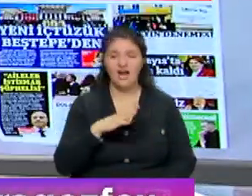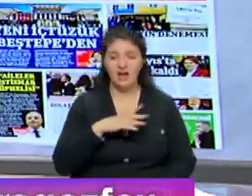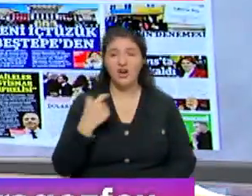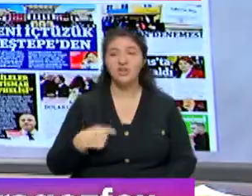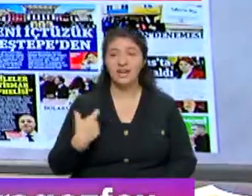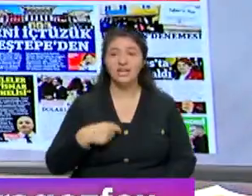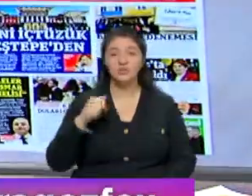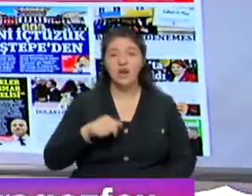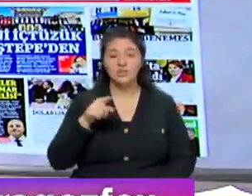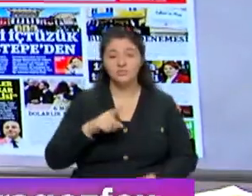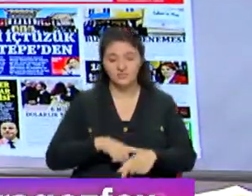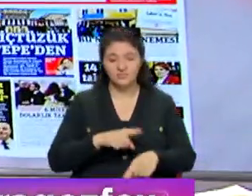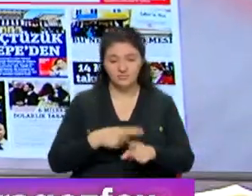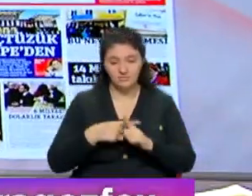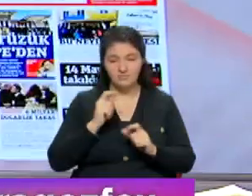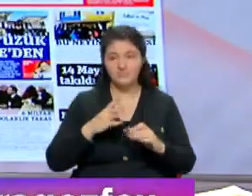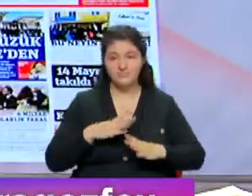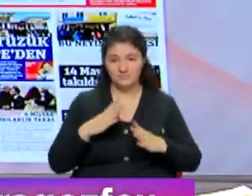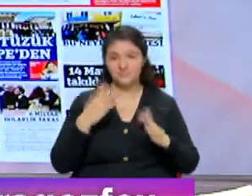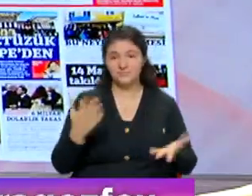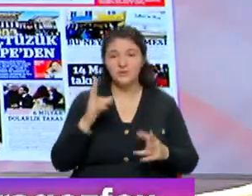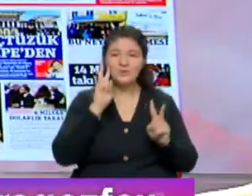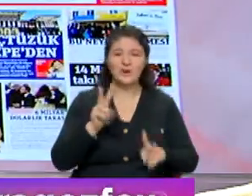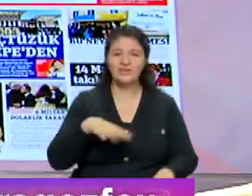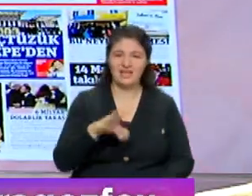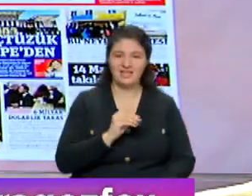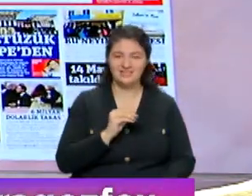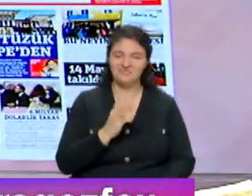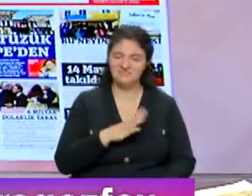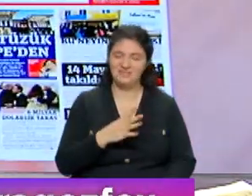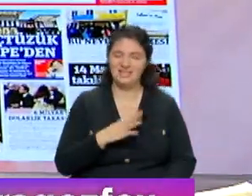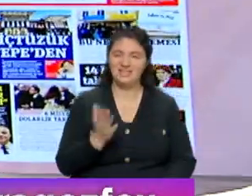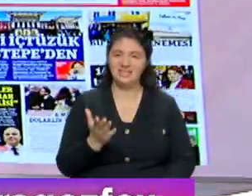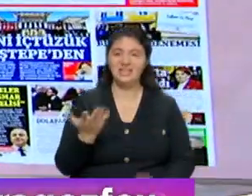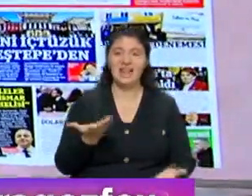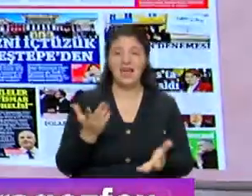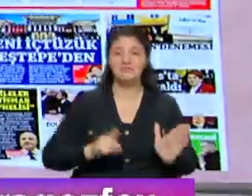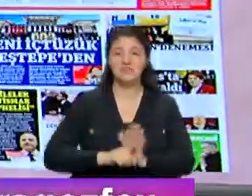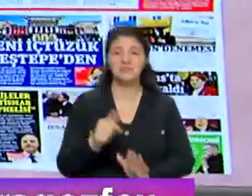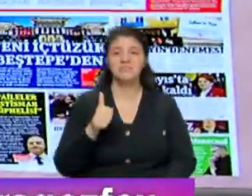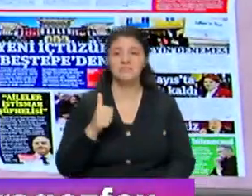özellikle şu anda bu saatte paylaşmak istedik ki görsünler istenildiğinde nelerin başarılabileceğini